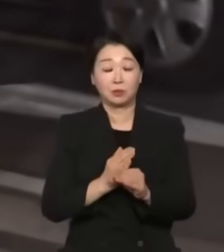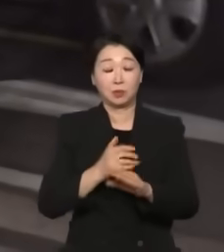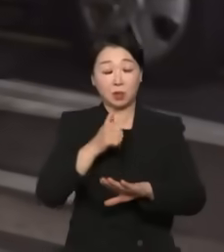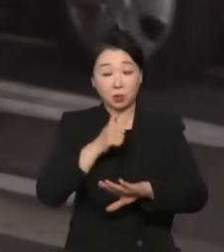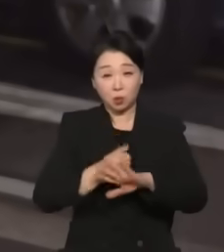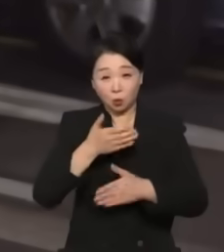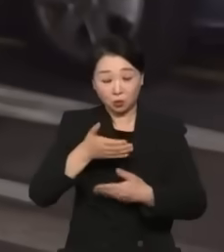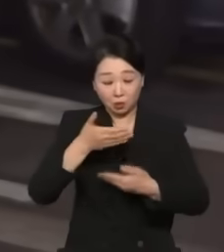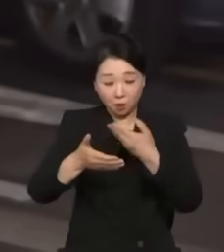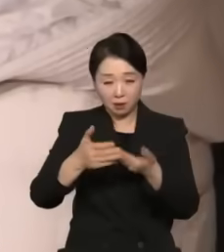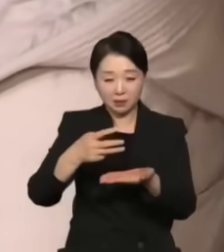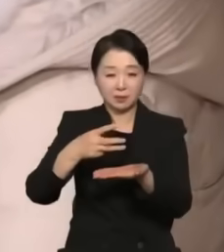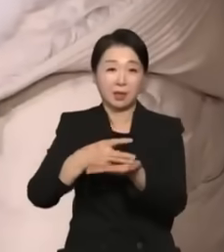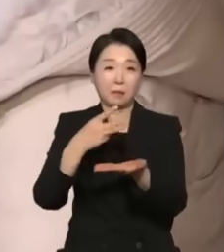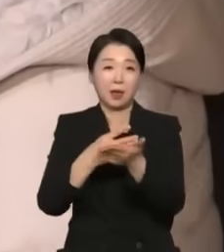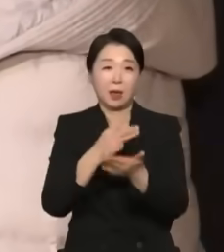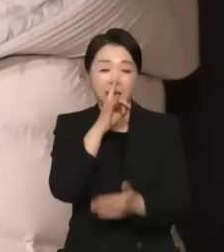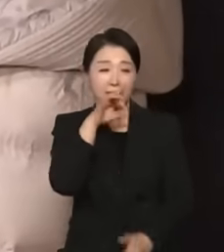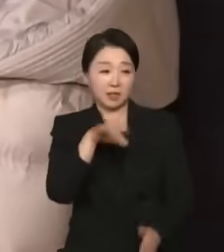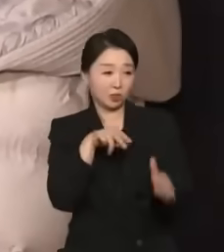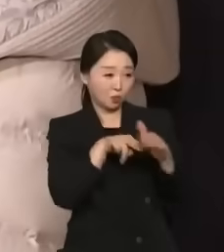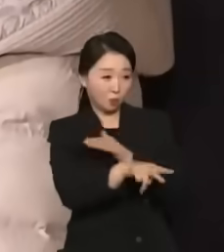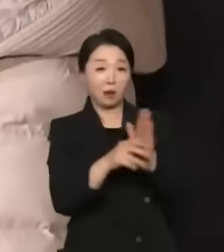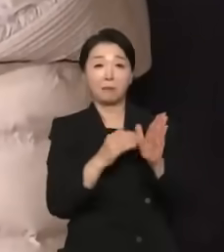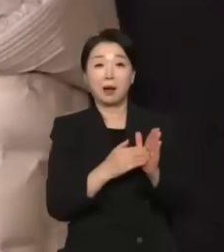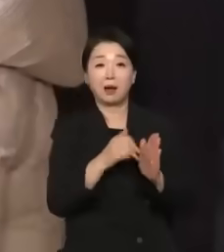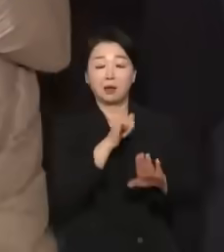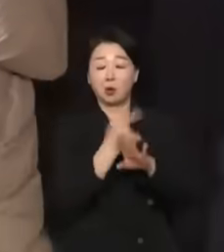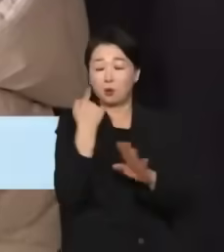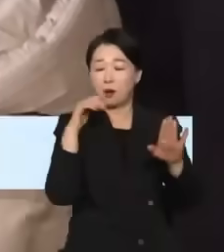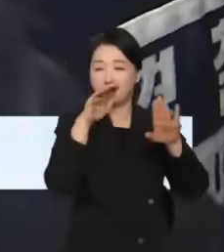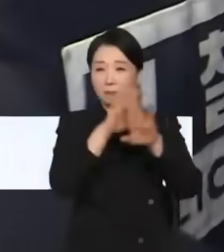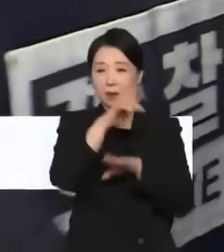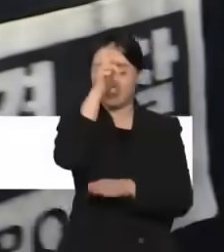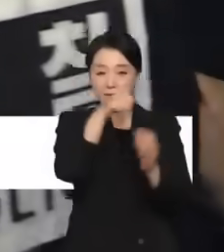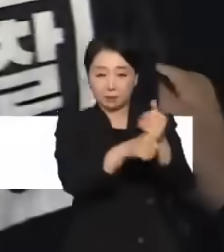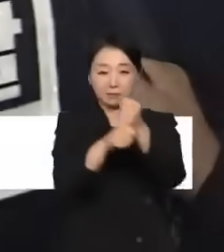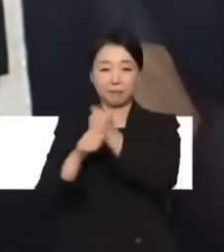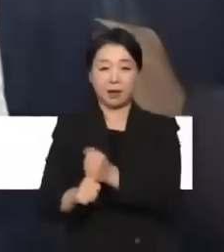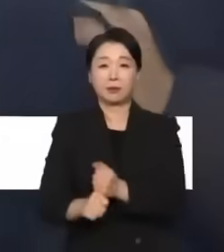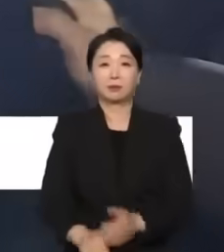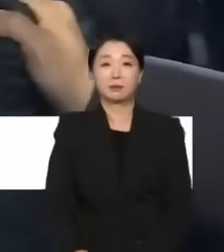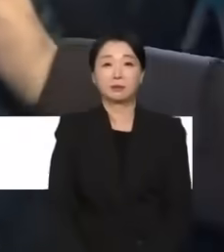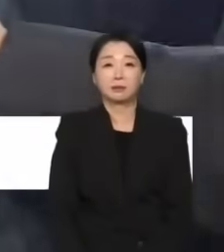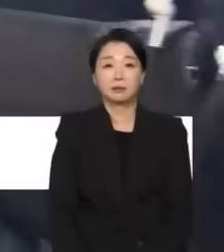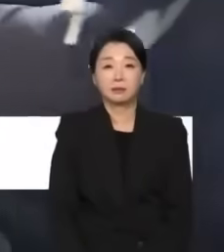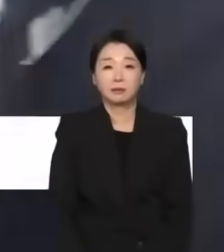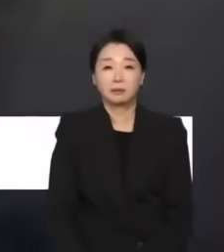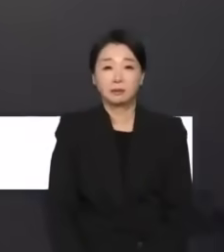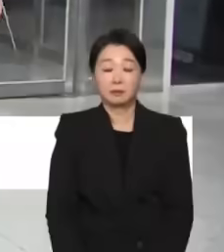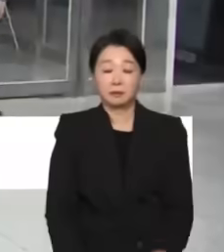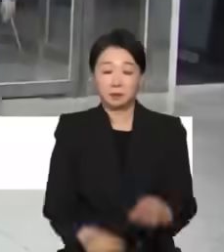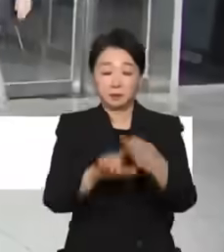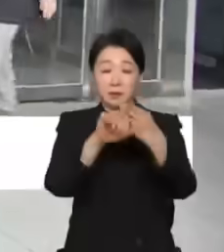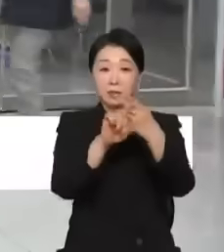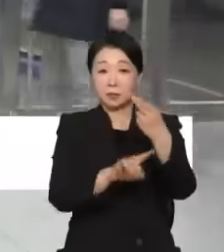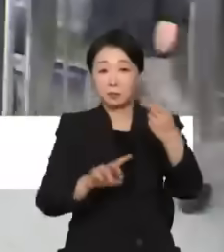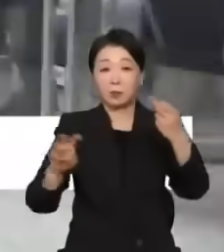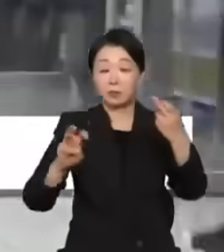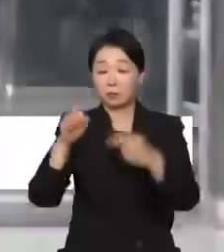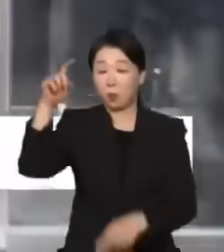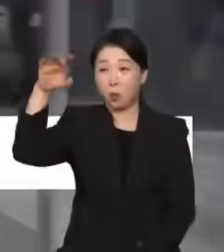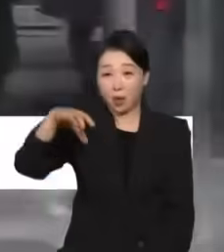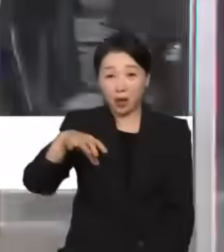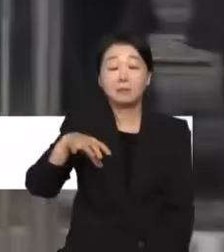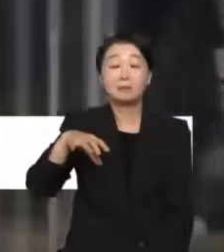고속버스로 태백을 거쳐 강릉까지 도망쳤지만 결국 어젯밤 경찰에 붙잡혔습니다. 지난해 12월 30일 고양시